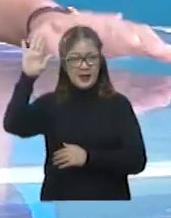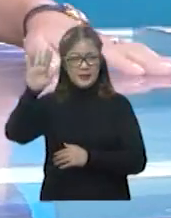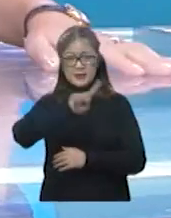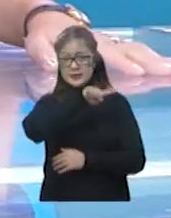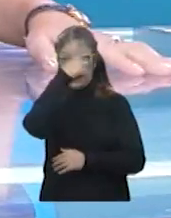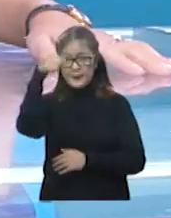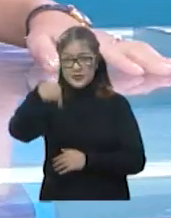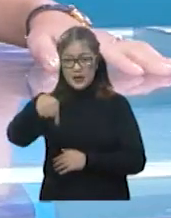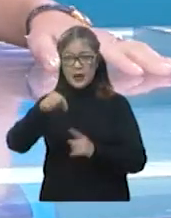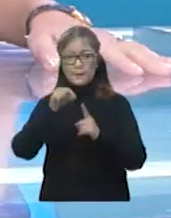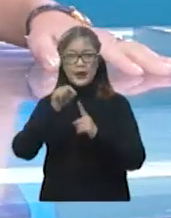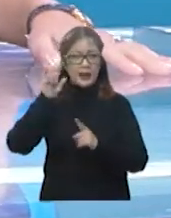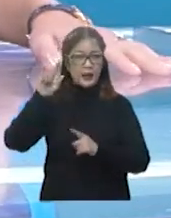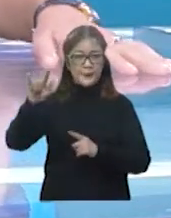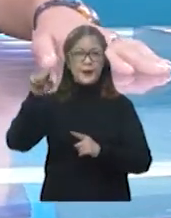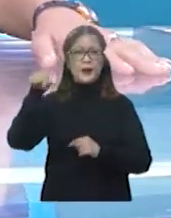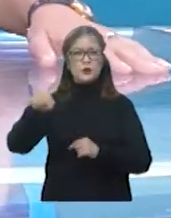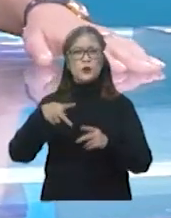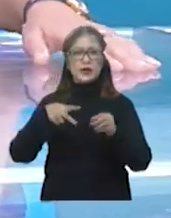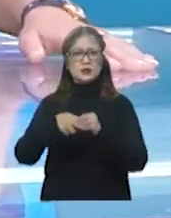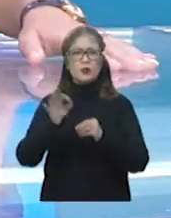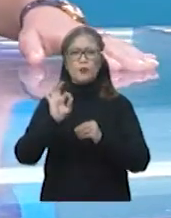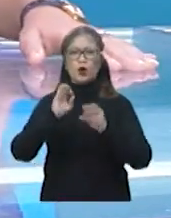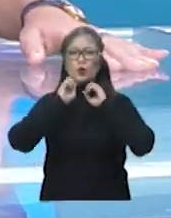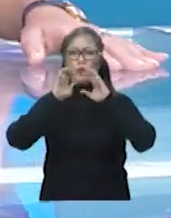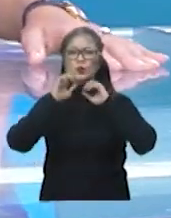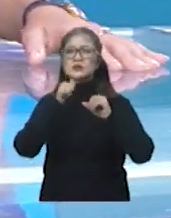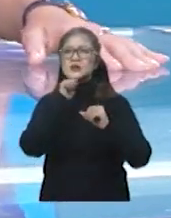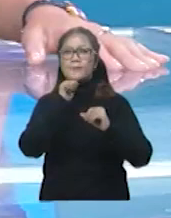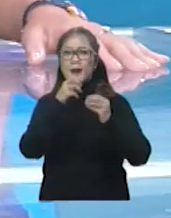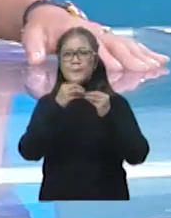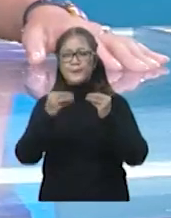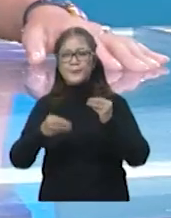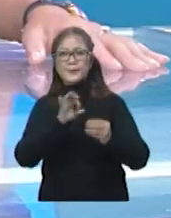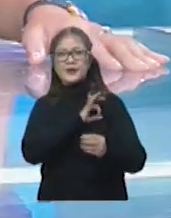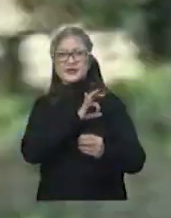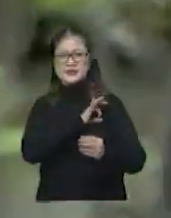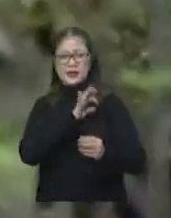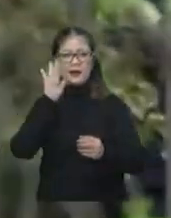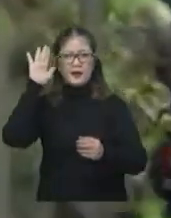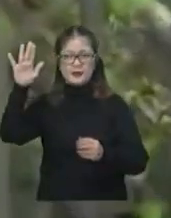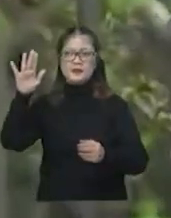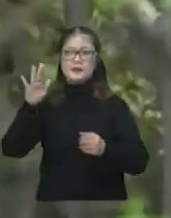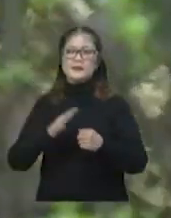Hingga kini PDIP secara resmi belum mengumumkan kandidat presiden yang akan diusung.